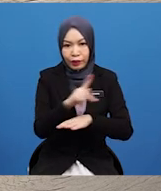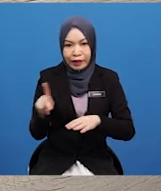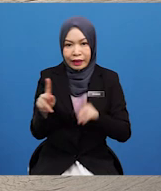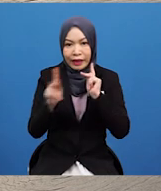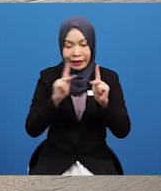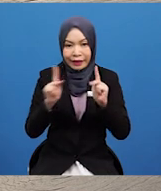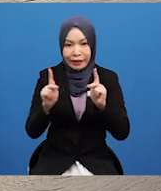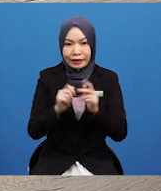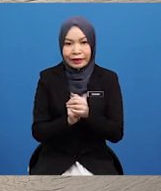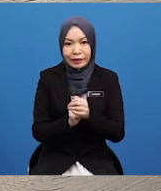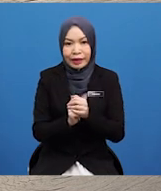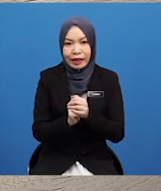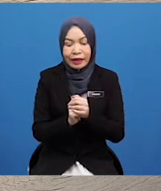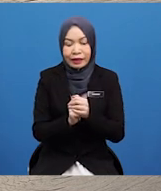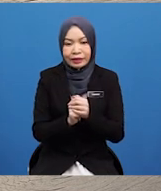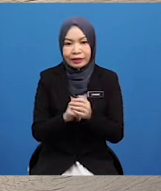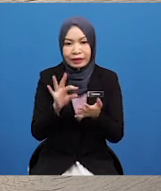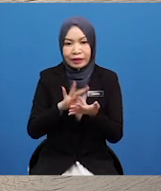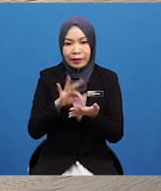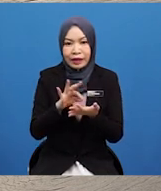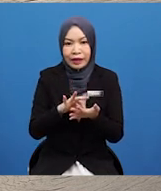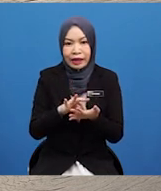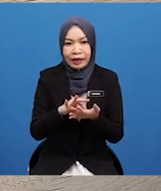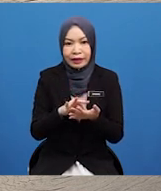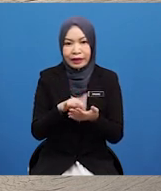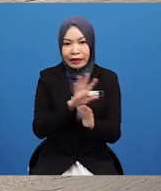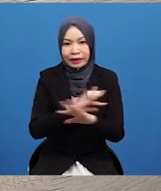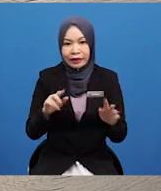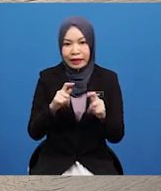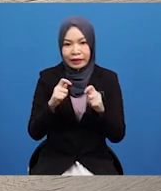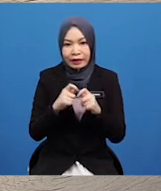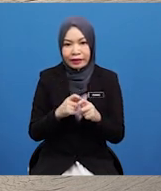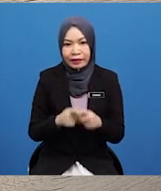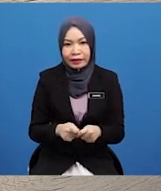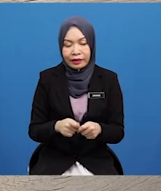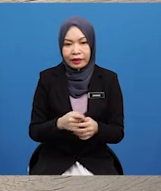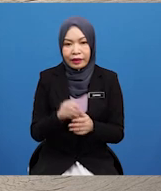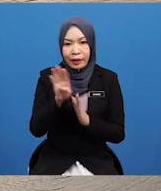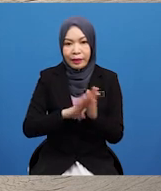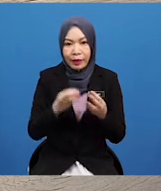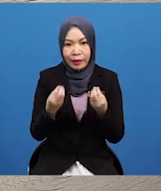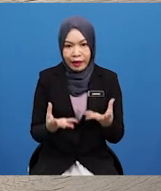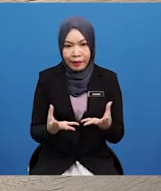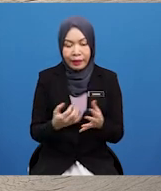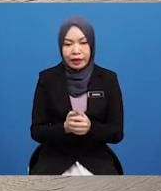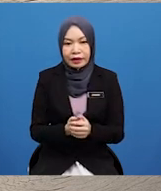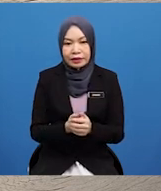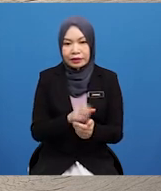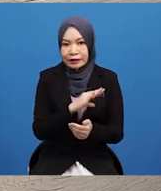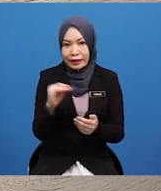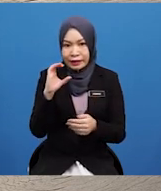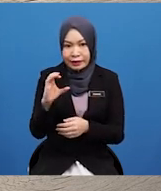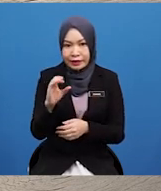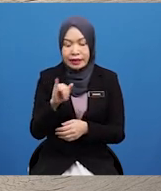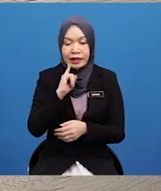kata bilangan tak tentu beberapa. C. ibu mempunyai 2 dozen cawan antik